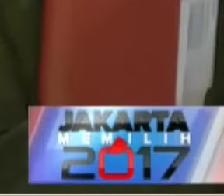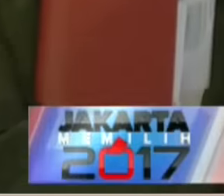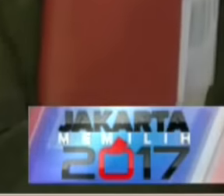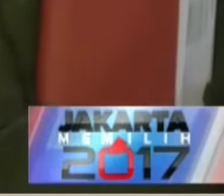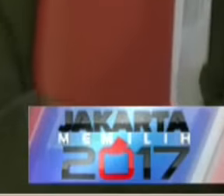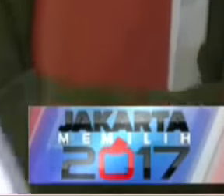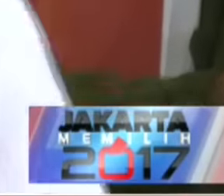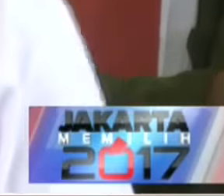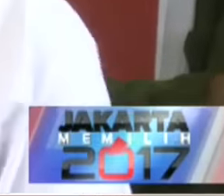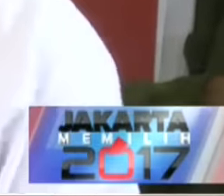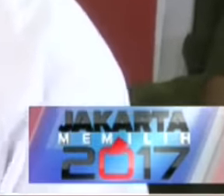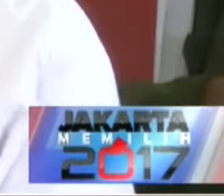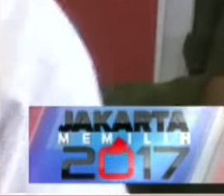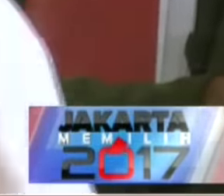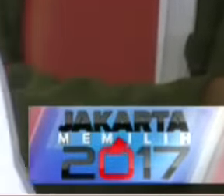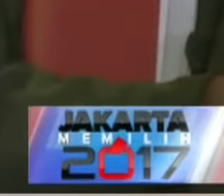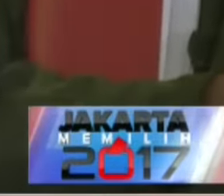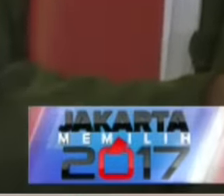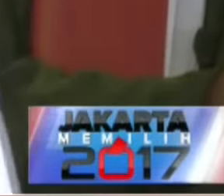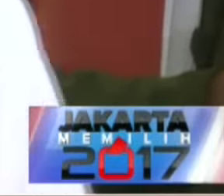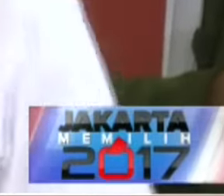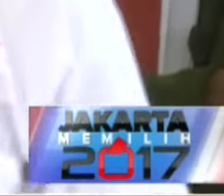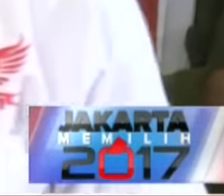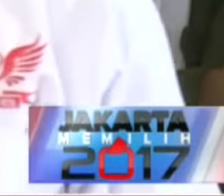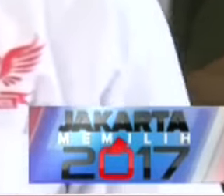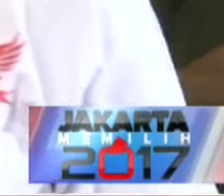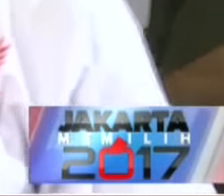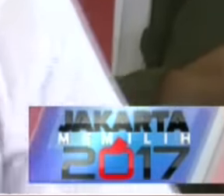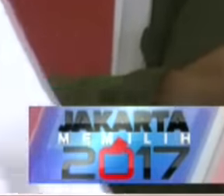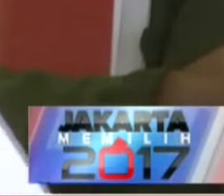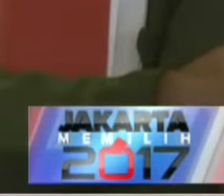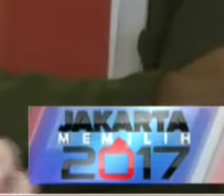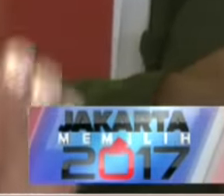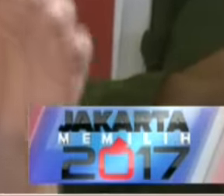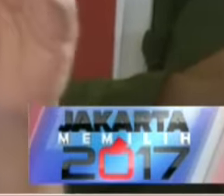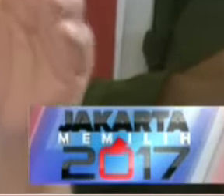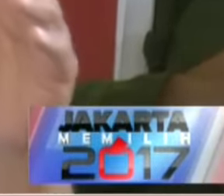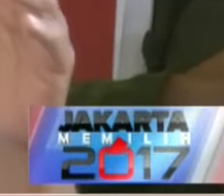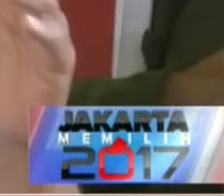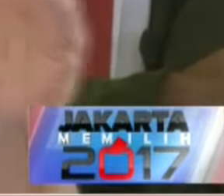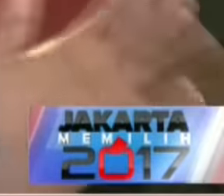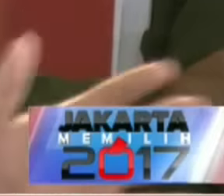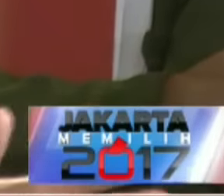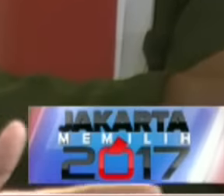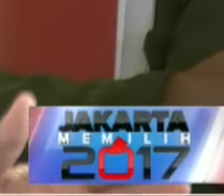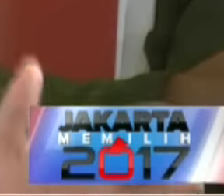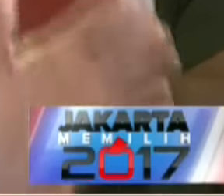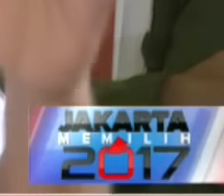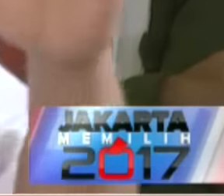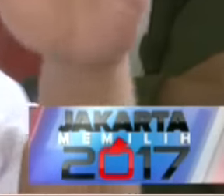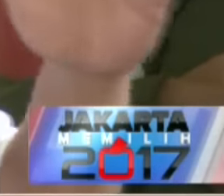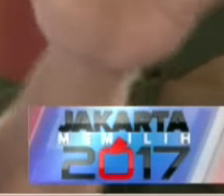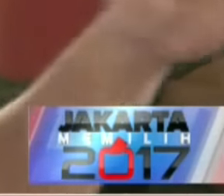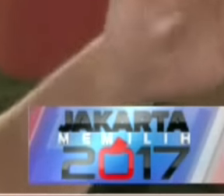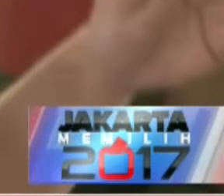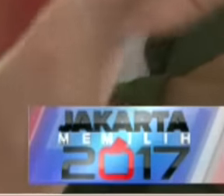oke. Ya, terima kasih. Kami dari tim Anies Sandi menanggapi bahwasannya yang sudah kami lakukan